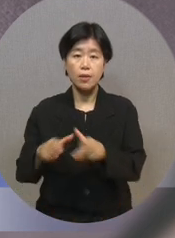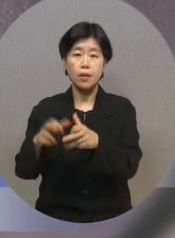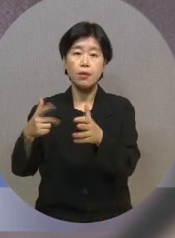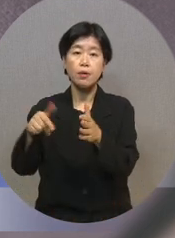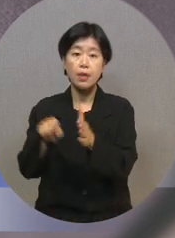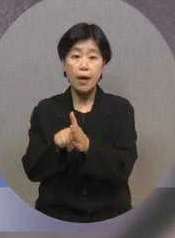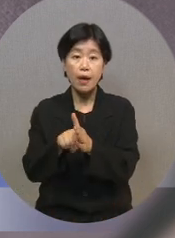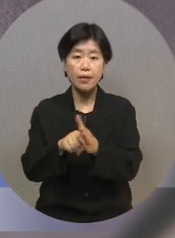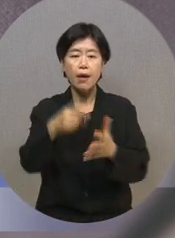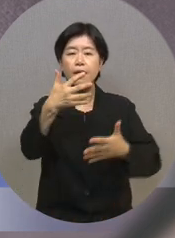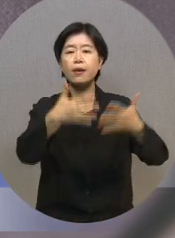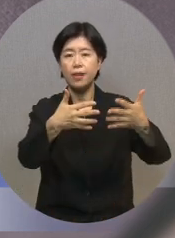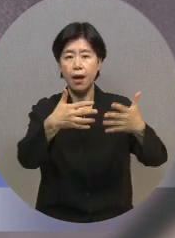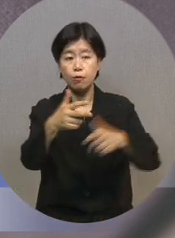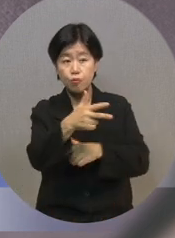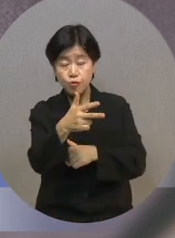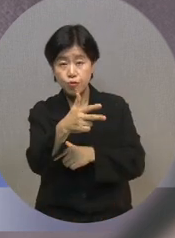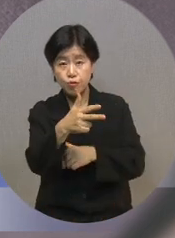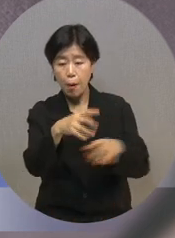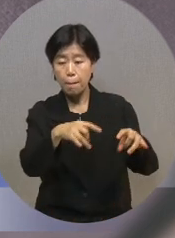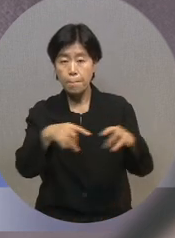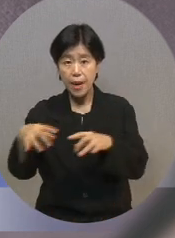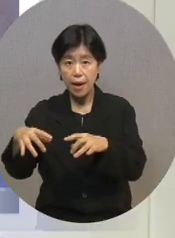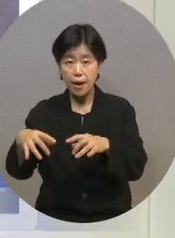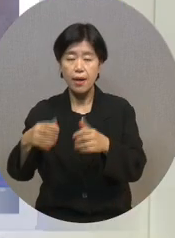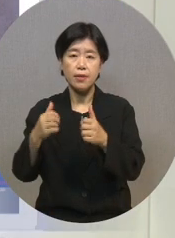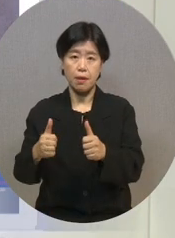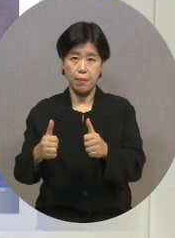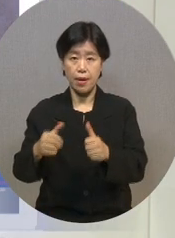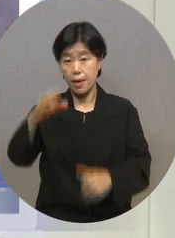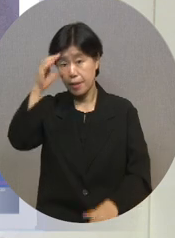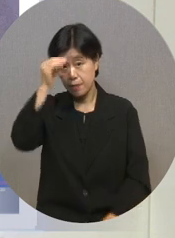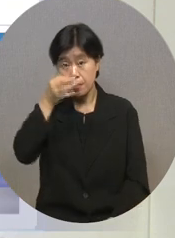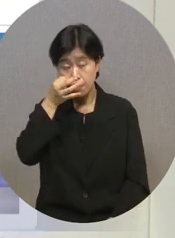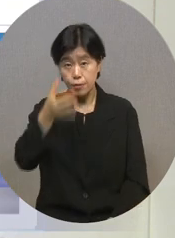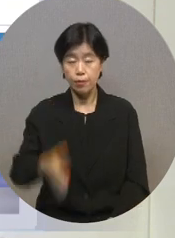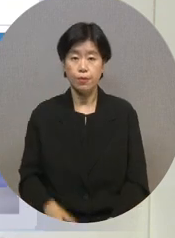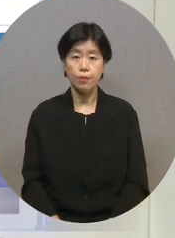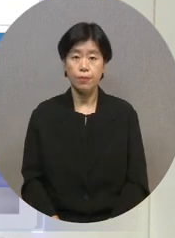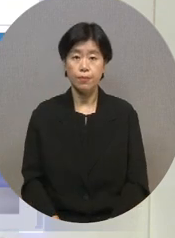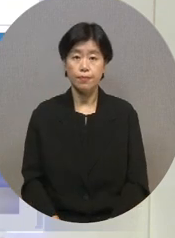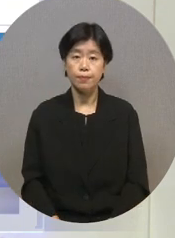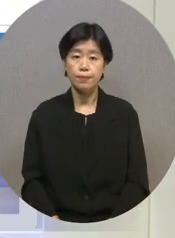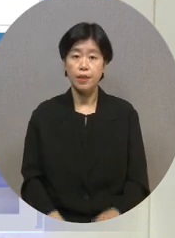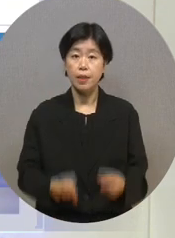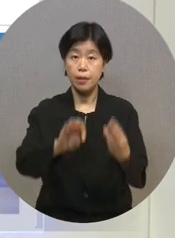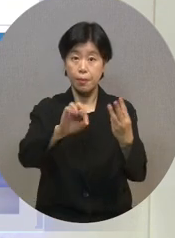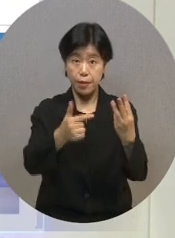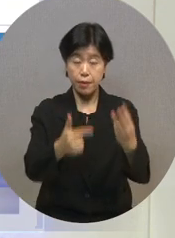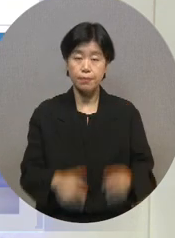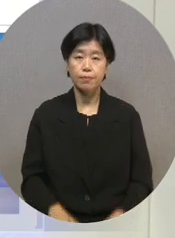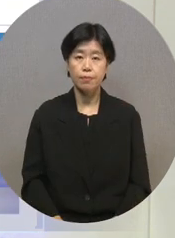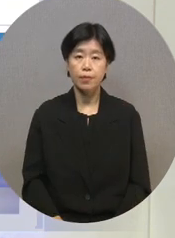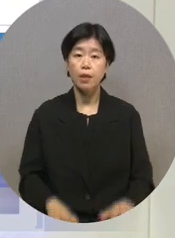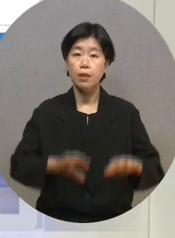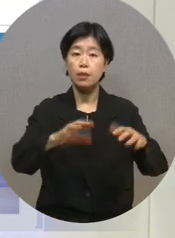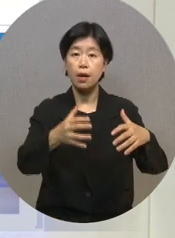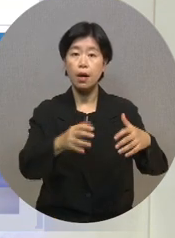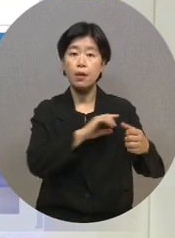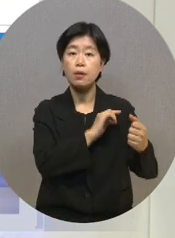재판을 시범적으로 운영한다는 내용입니다 계속해서 면입니다 국가 인권위원회가